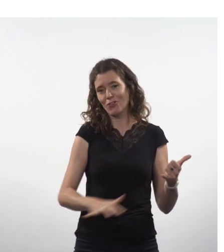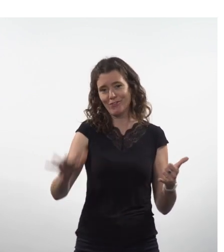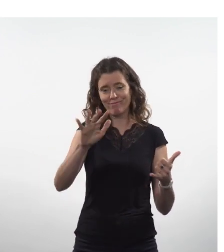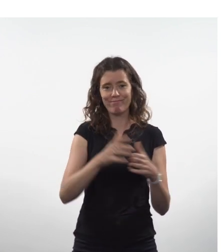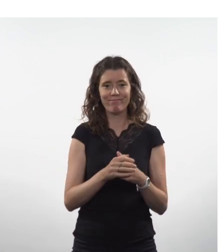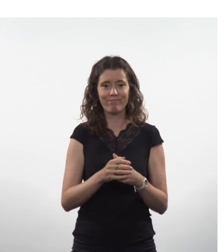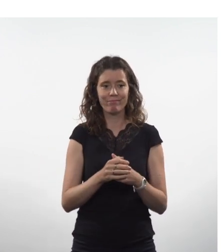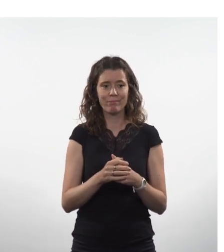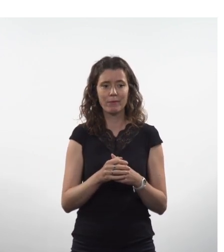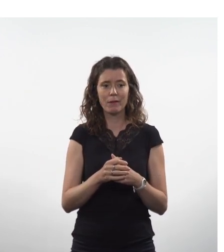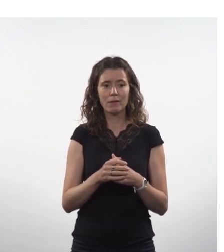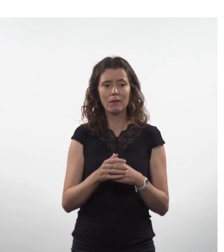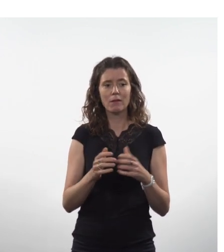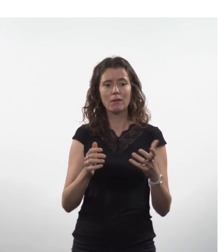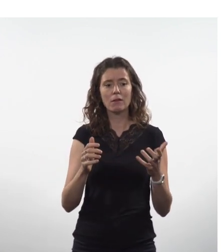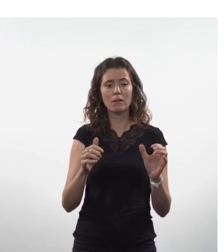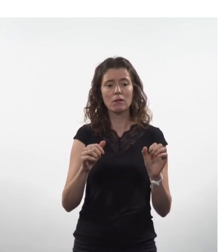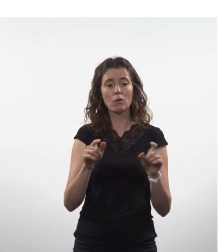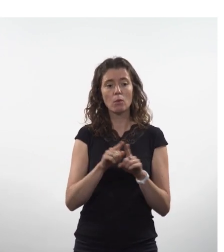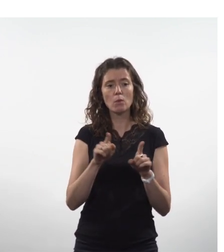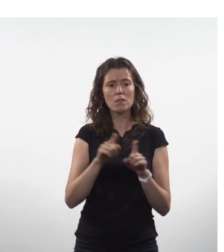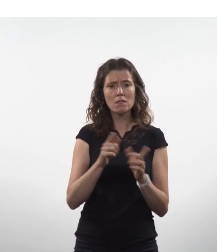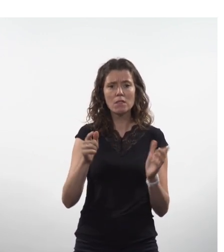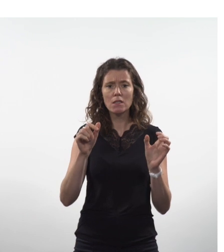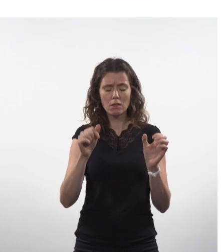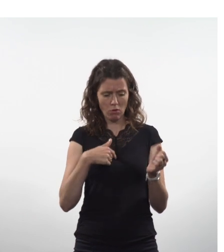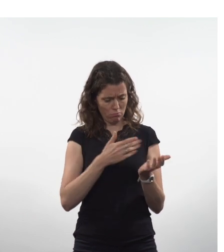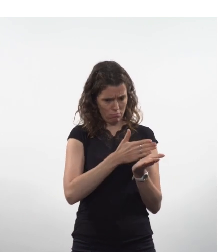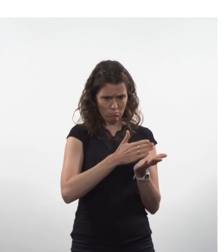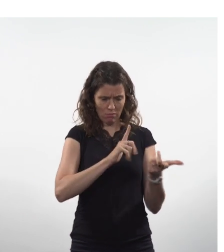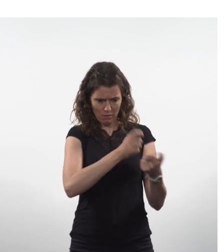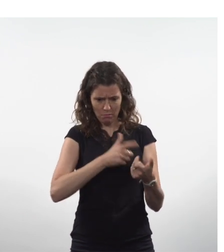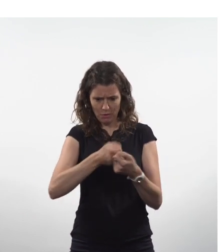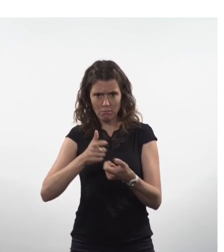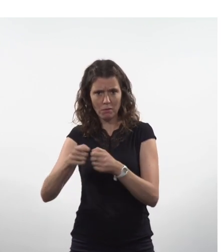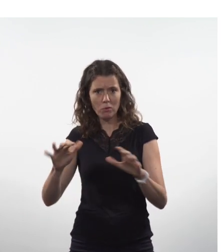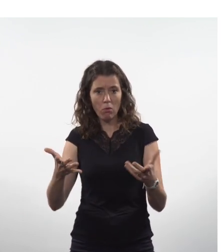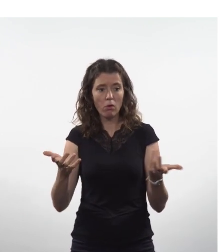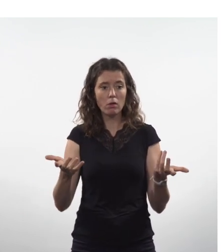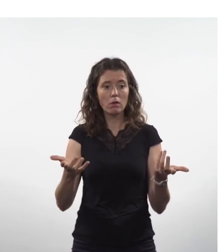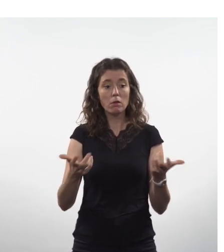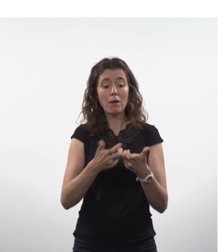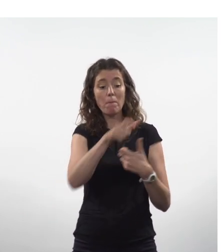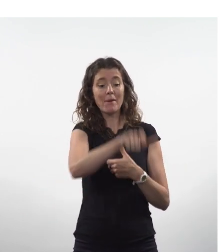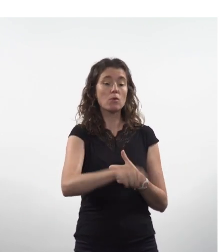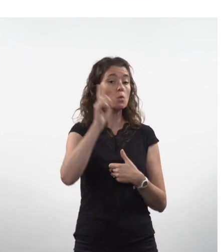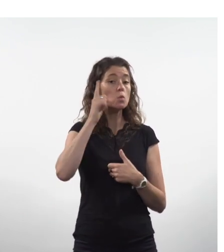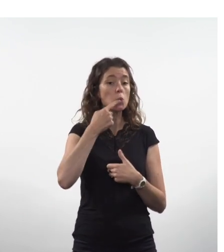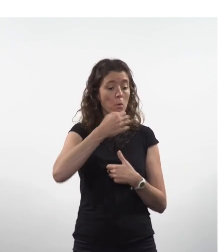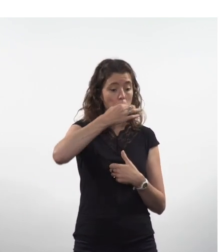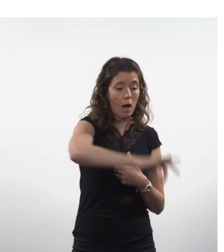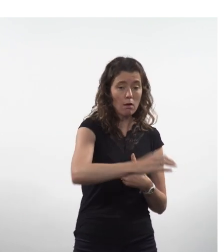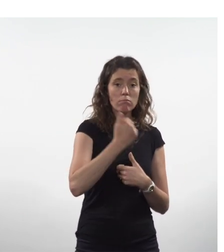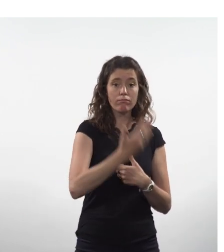peut être mariné. Et quelle est la sémantique à adopter? Est-ce qu'on peut parler avec un patient sourd ou